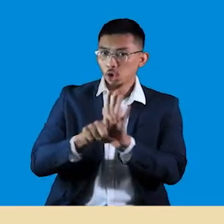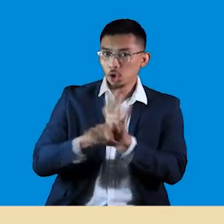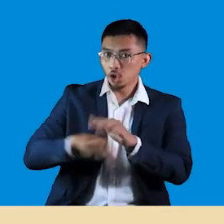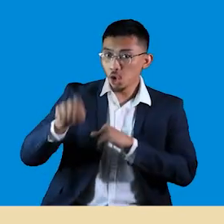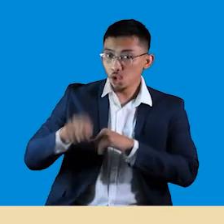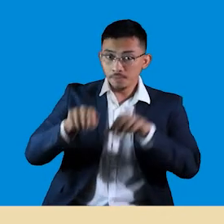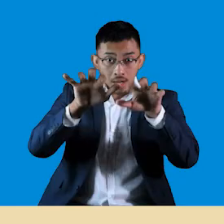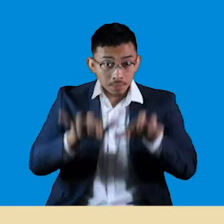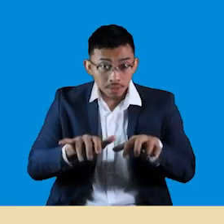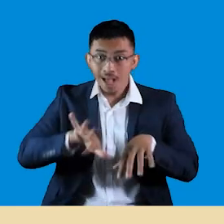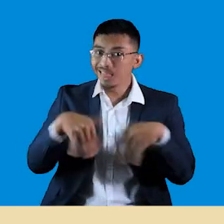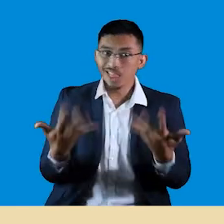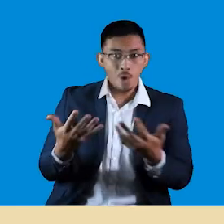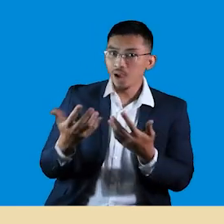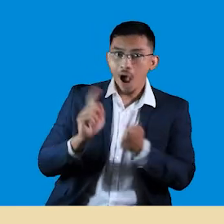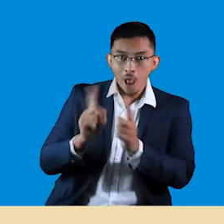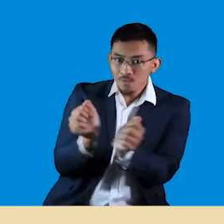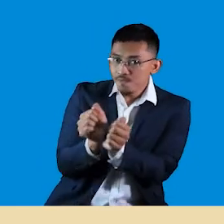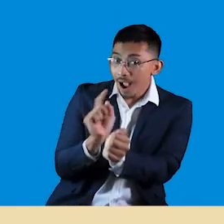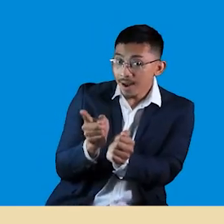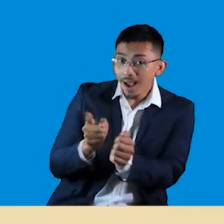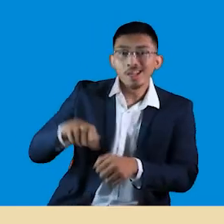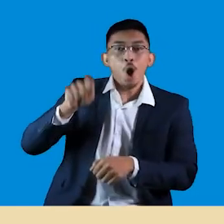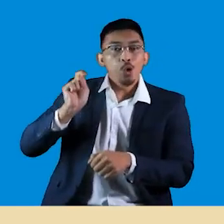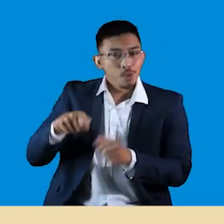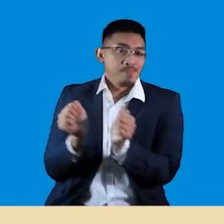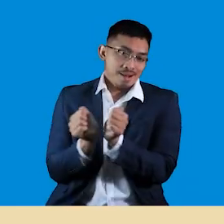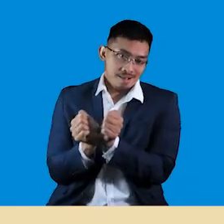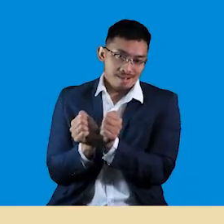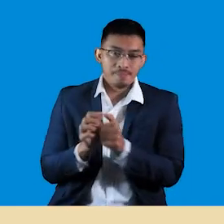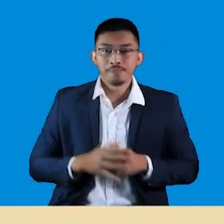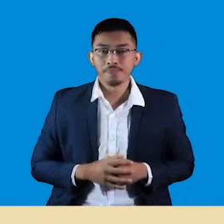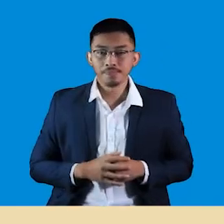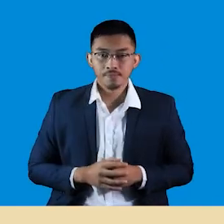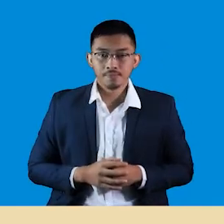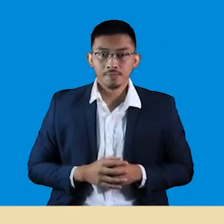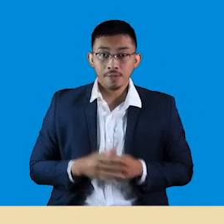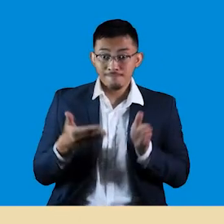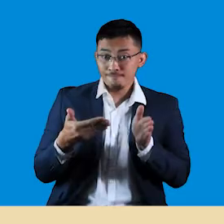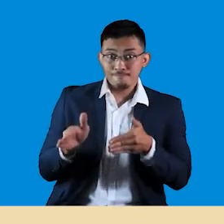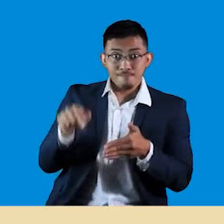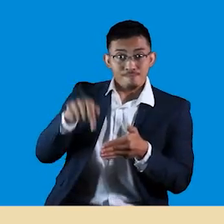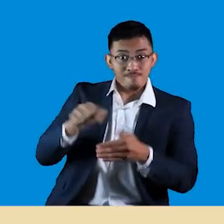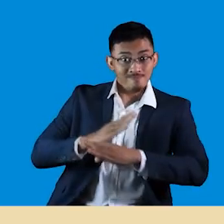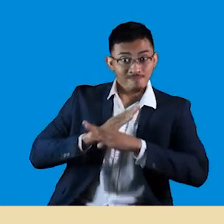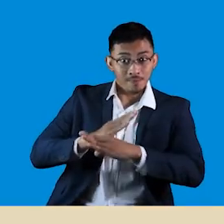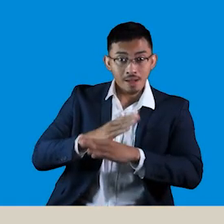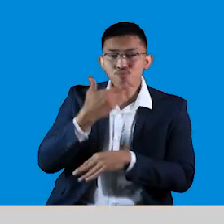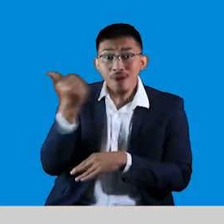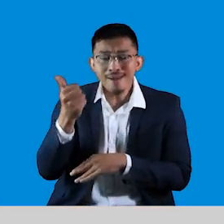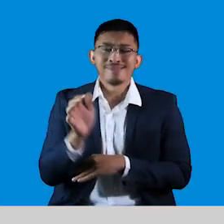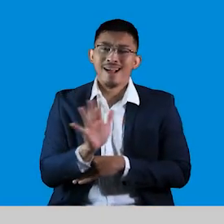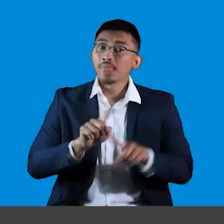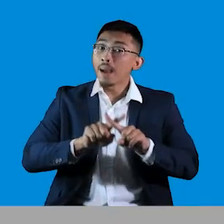yang berlaku, seperti penjatuhan sanksi administratif atau jika memenuhi unsur tindak pidana, maka dapat dikenakan sanksi pidana.